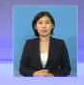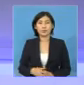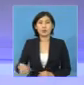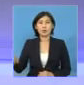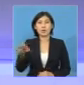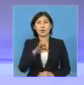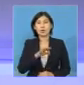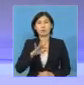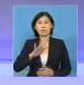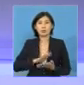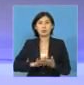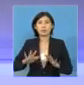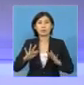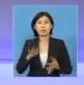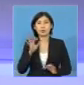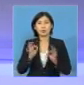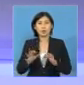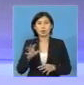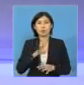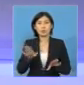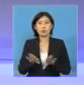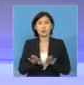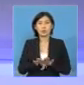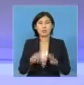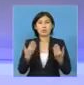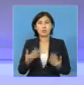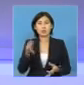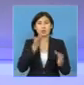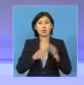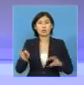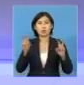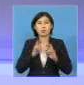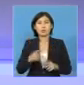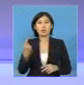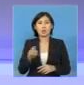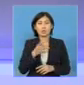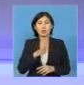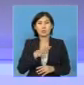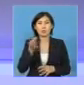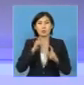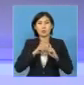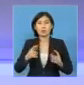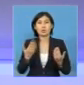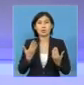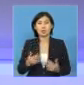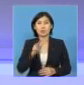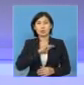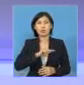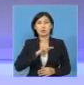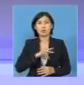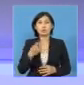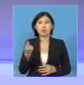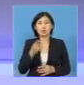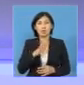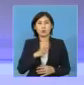Аймақта эпидемиологиялық ахуал тұрақталды. Сәйкесінше дәріздегендер қатары сиреді. Дәріханадағы қызу жұмыс